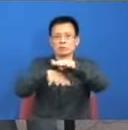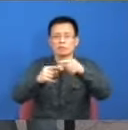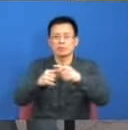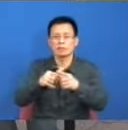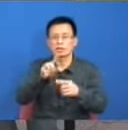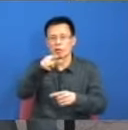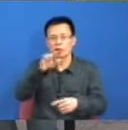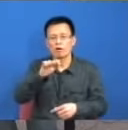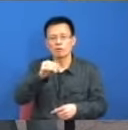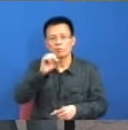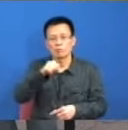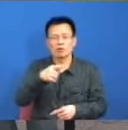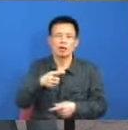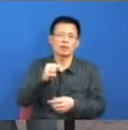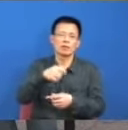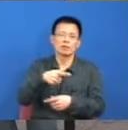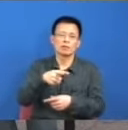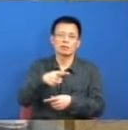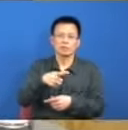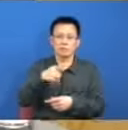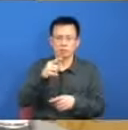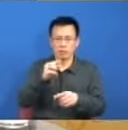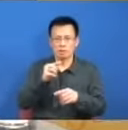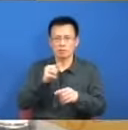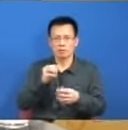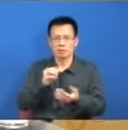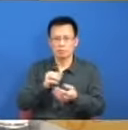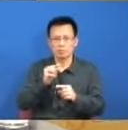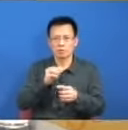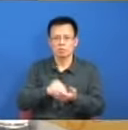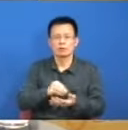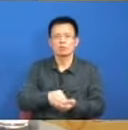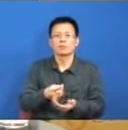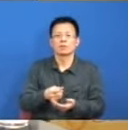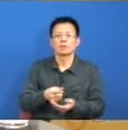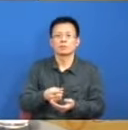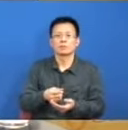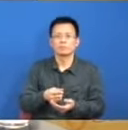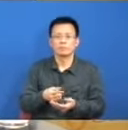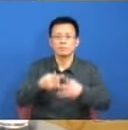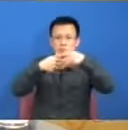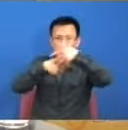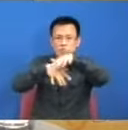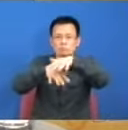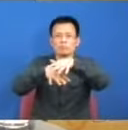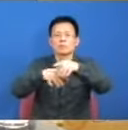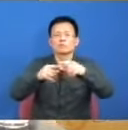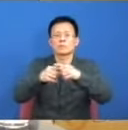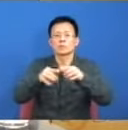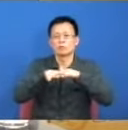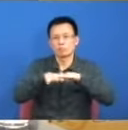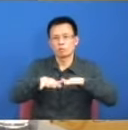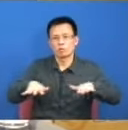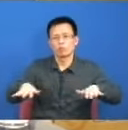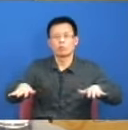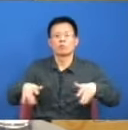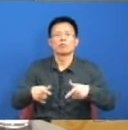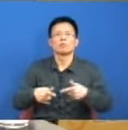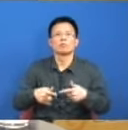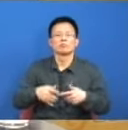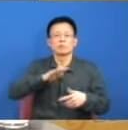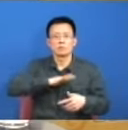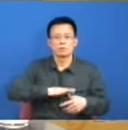可唔可以咁樣講咧？ 當然啦，即係講真嗰句，即係班示威人士都和平理性，係咪先？